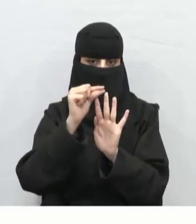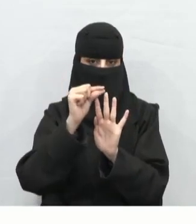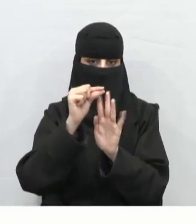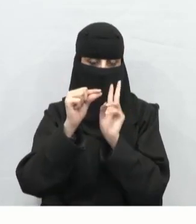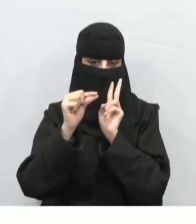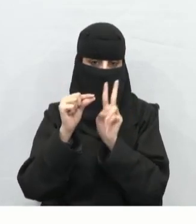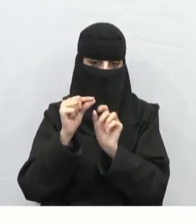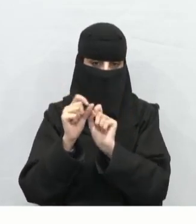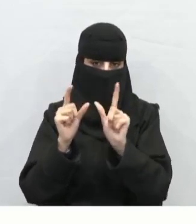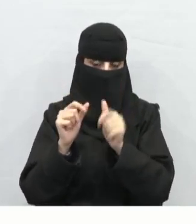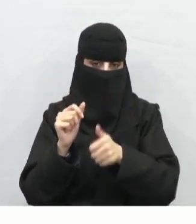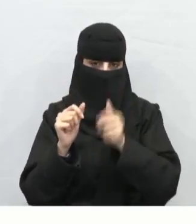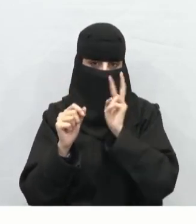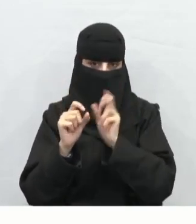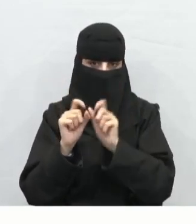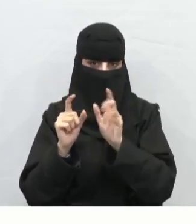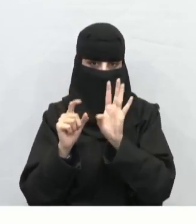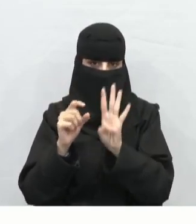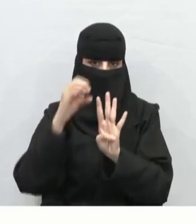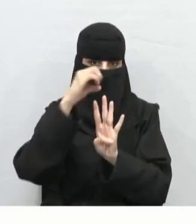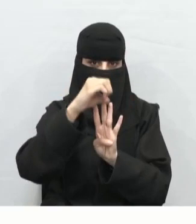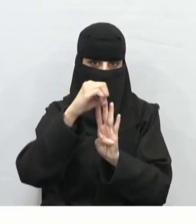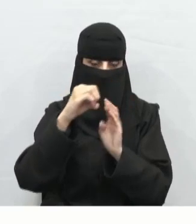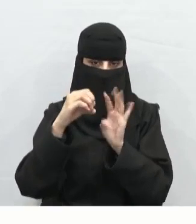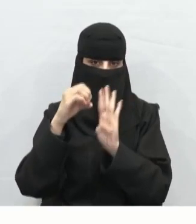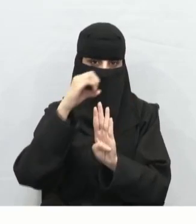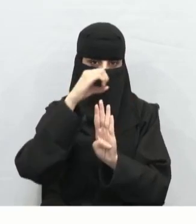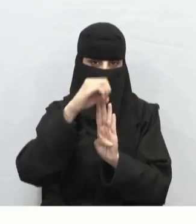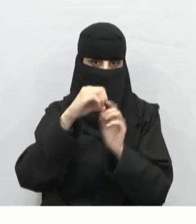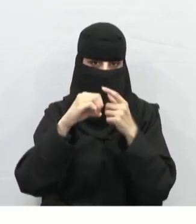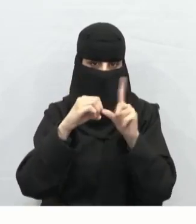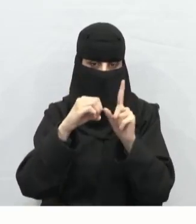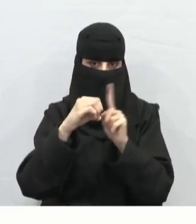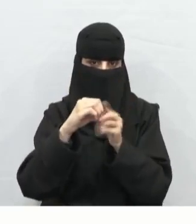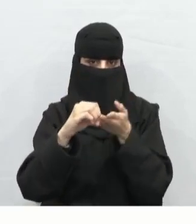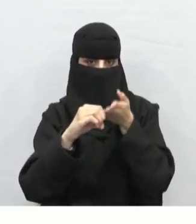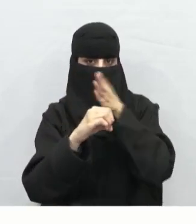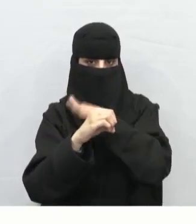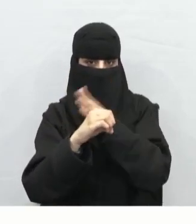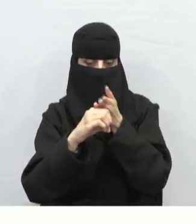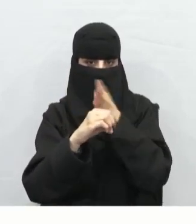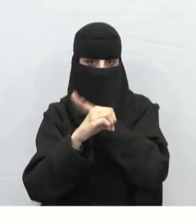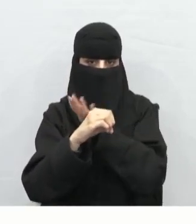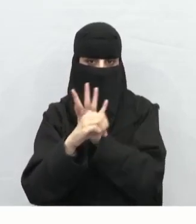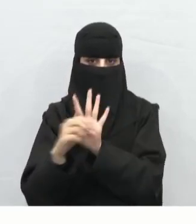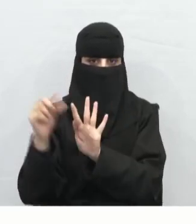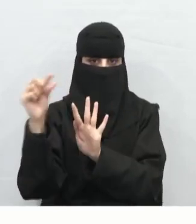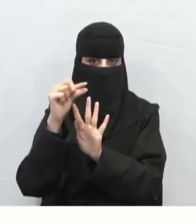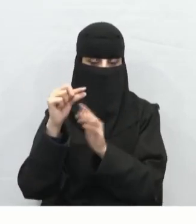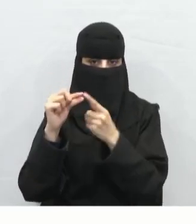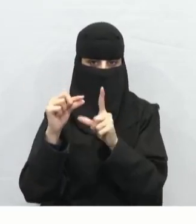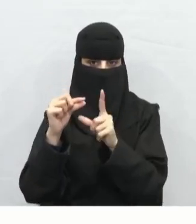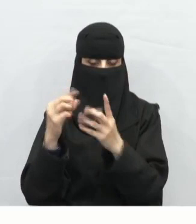اين الحرف الساكن حرف الكاف لا نستطيع ان ننطق هذا